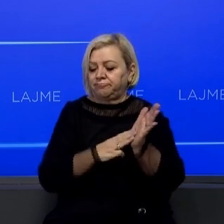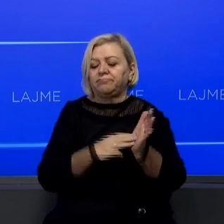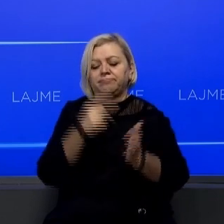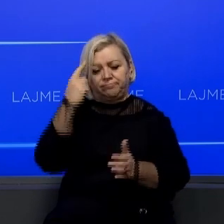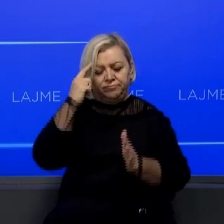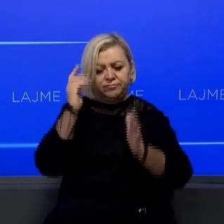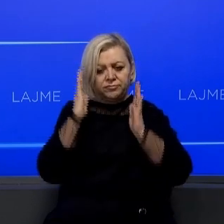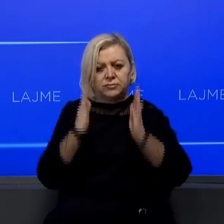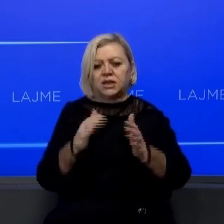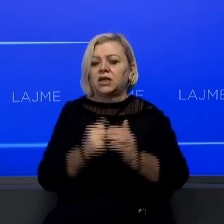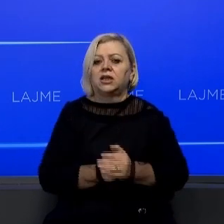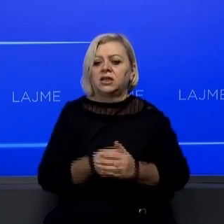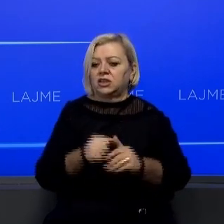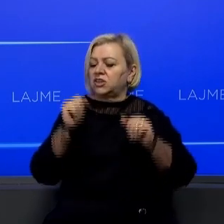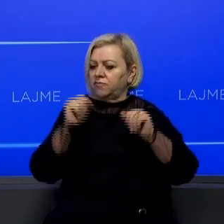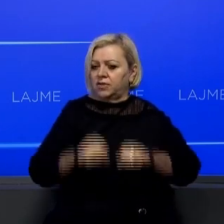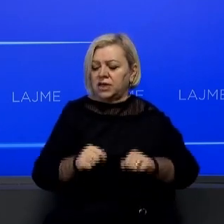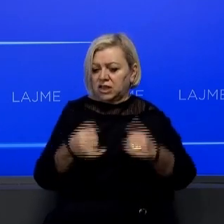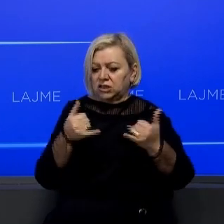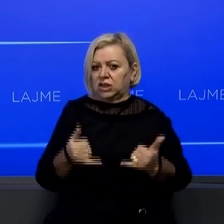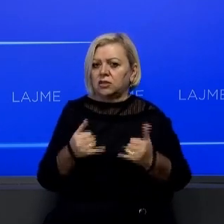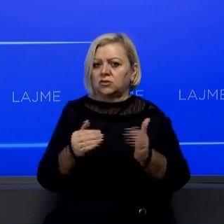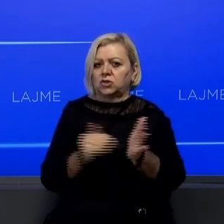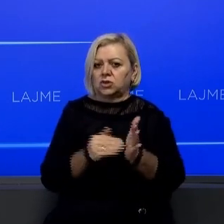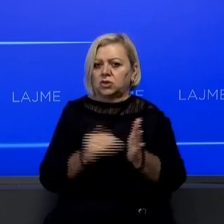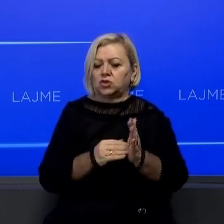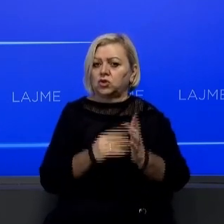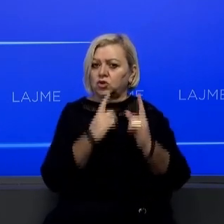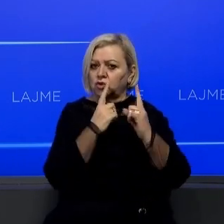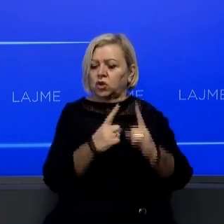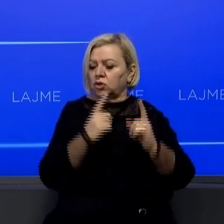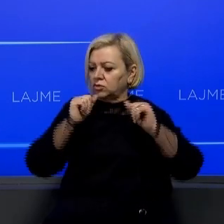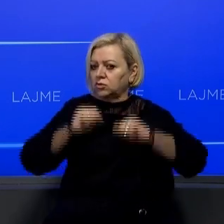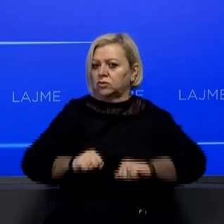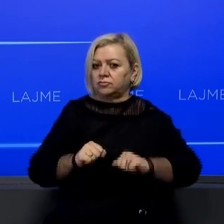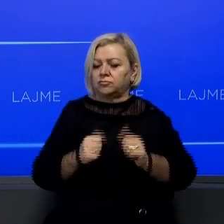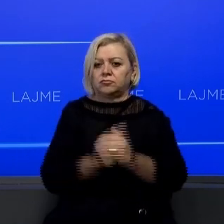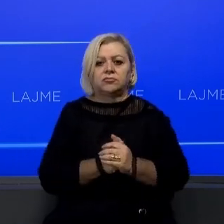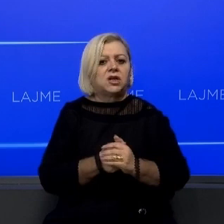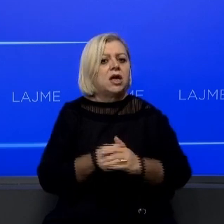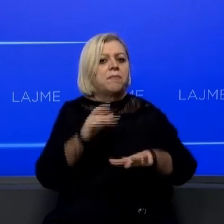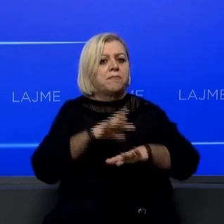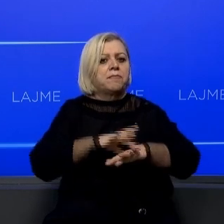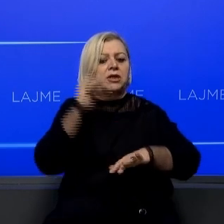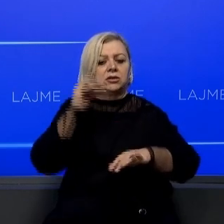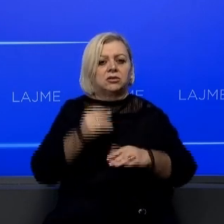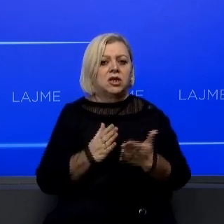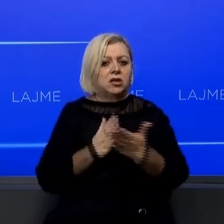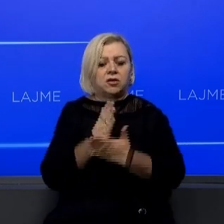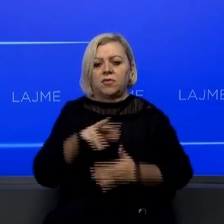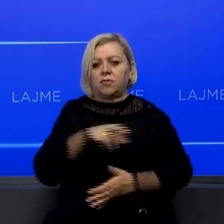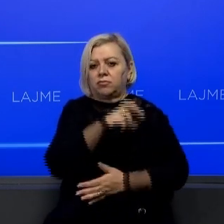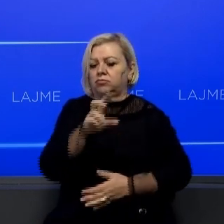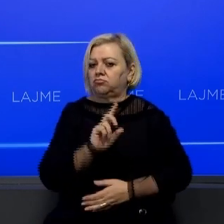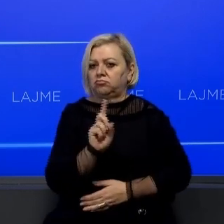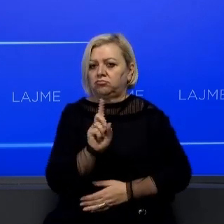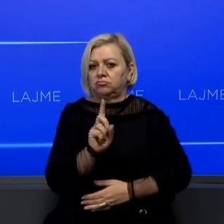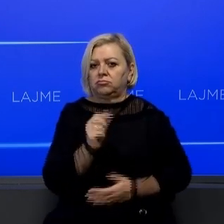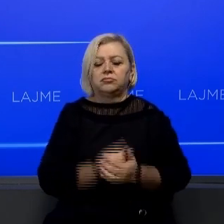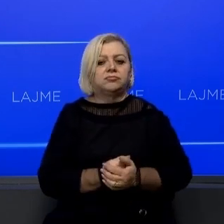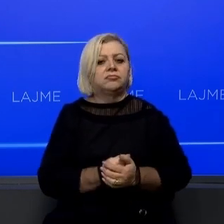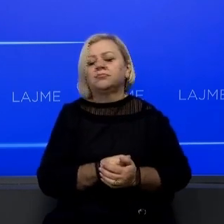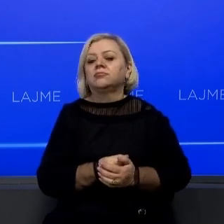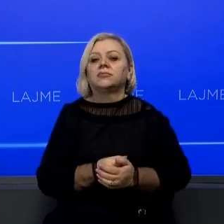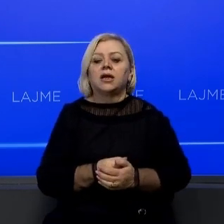bindjen që qeveria aktuale serbe don që të qëndrojë në pushtet dhe nuk e ka prioritet integrimin evropian. Milanović i